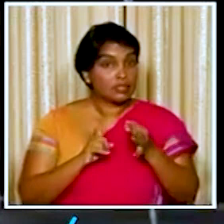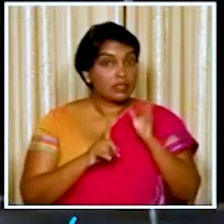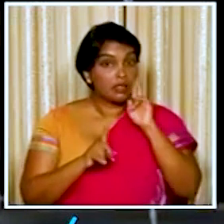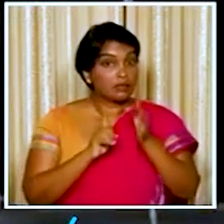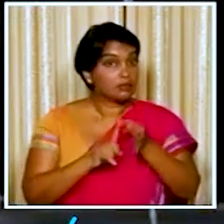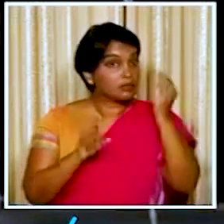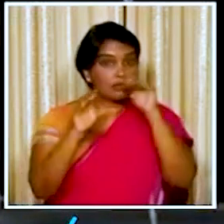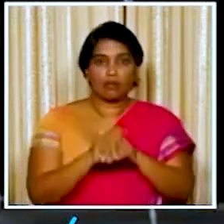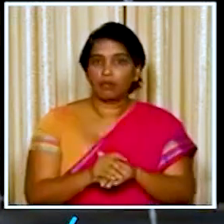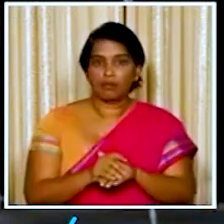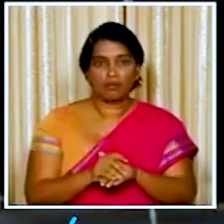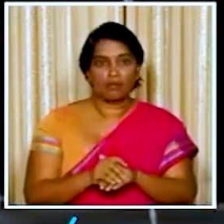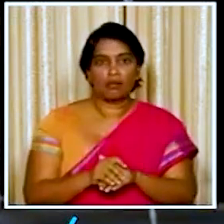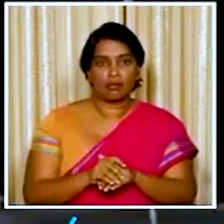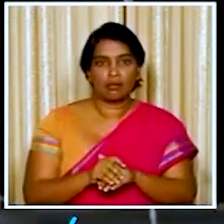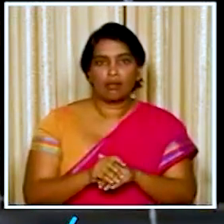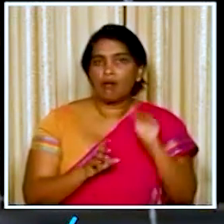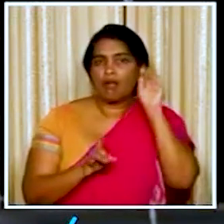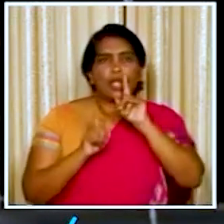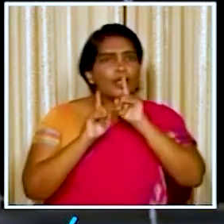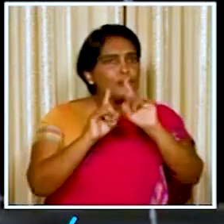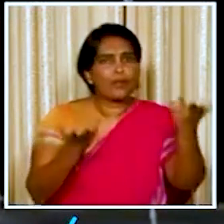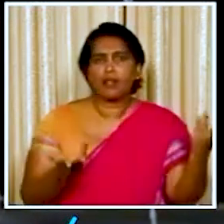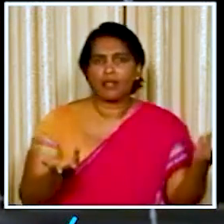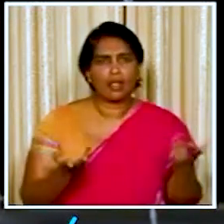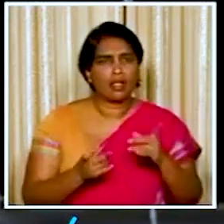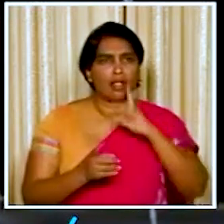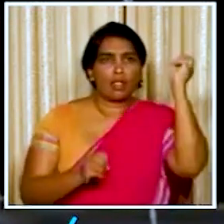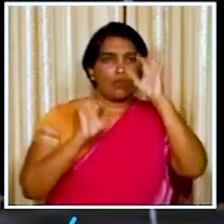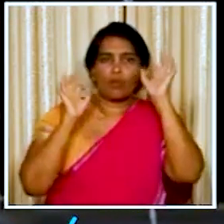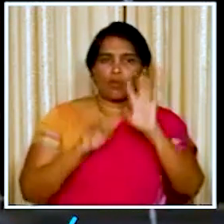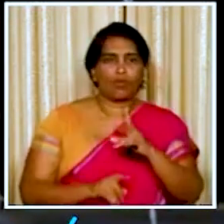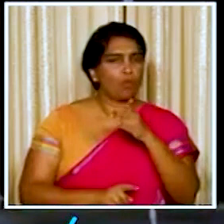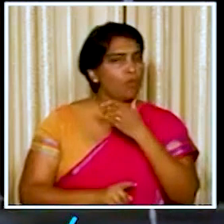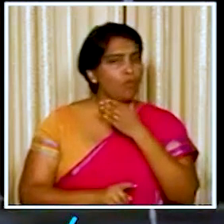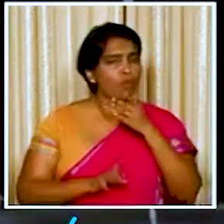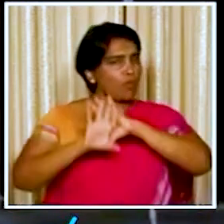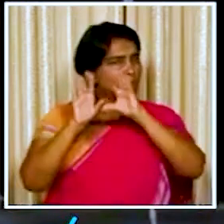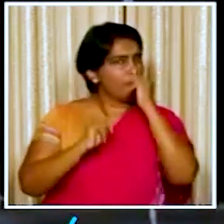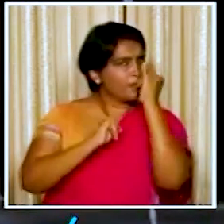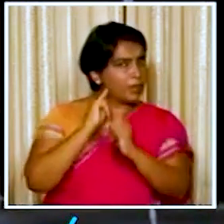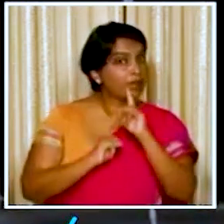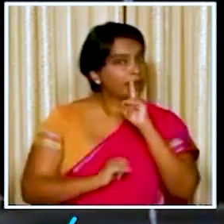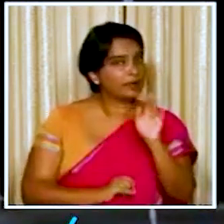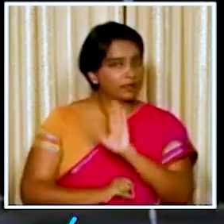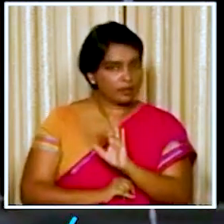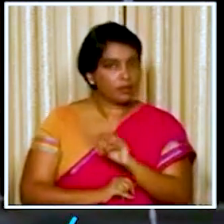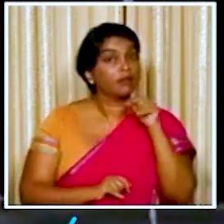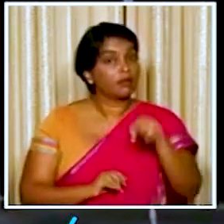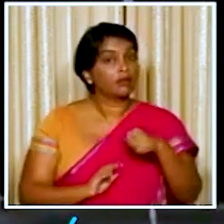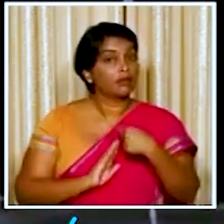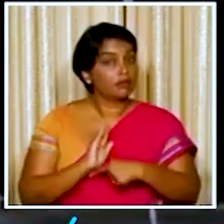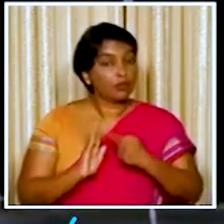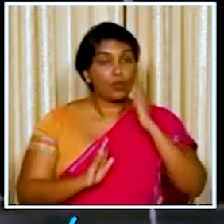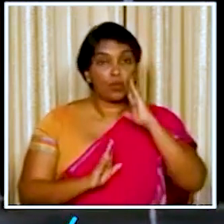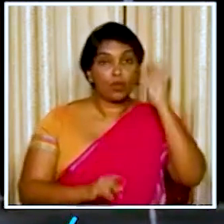වුණාට පස්සේ අනේ මේ මං කාගේවත් එහෙම එකක් අහලා නැහැ. කවුරුවත් එහෙම කියන්නේ නැහැ. කරුණාකරලා එහෙම පොදුවේ චෝදනාවක් නොකර මේ රටේ